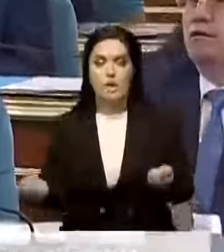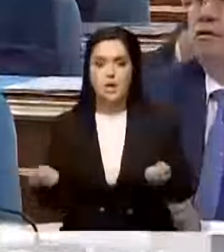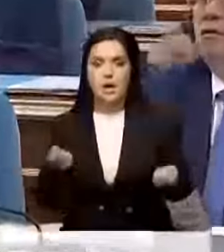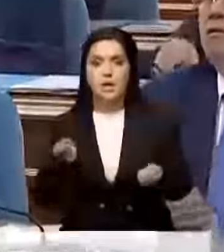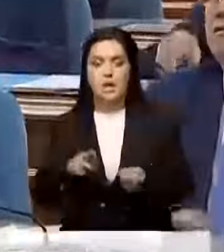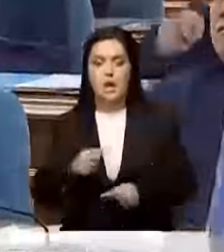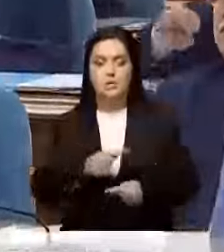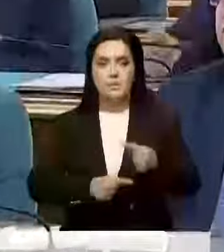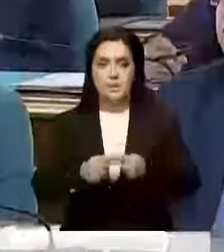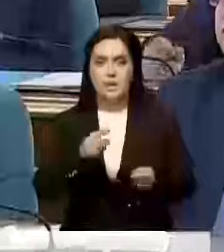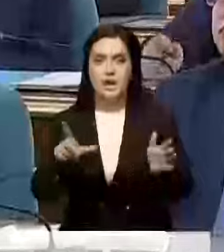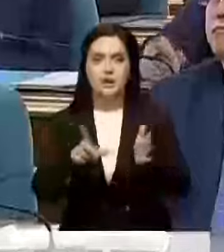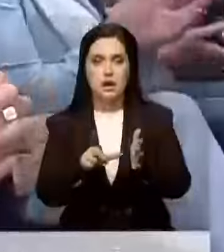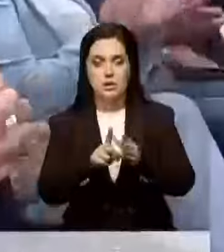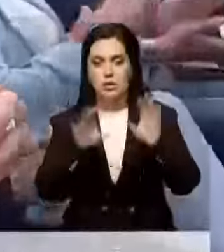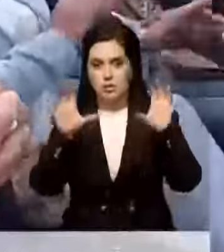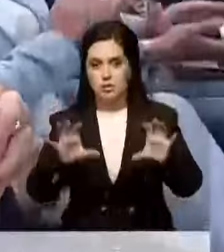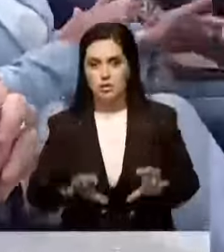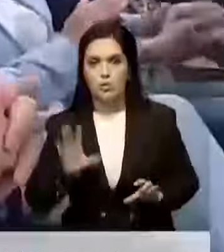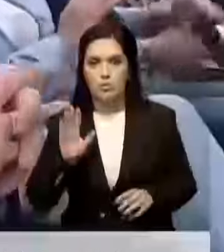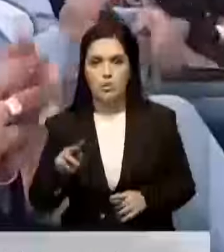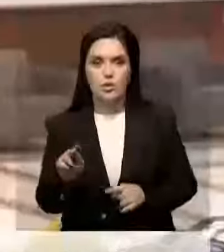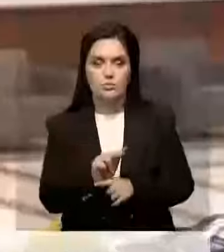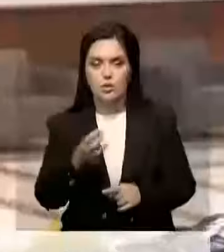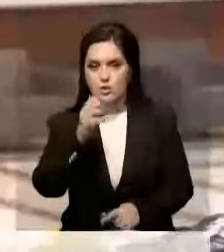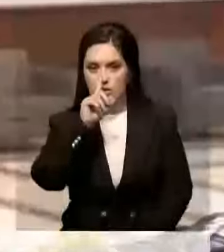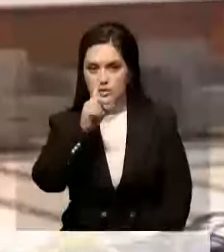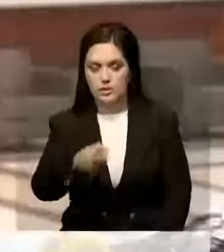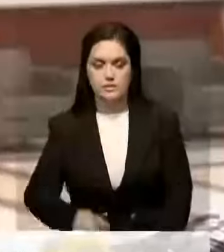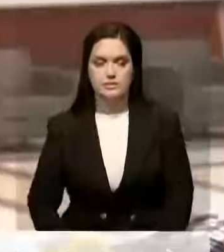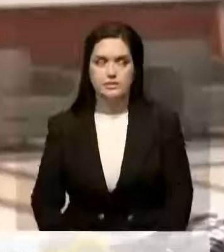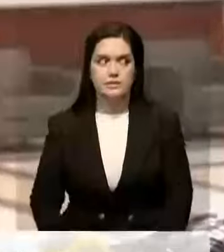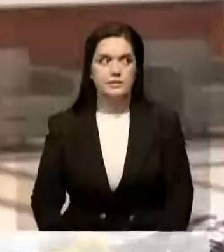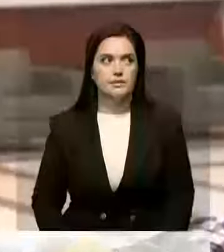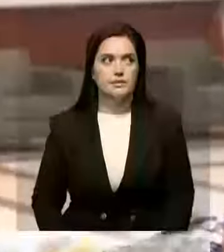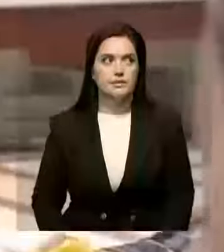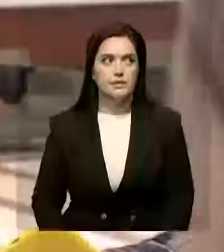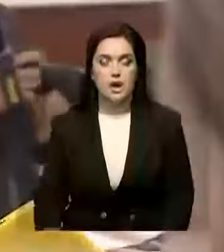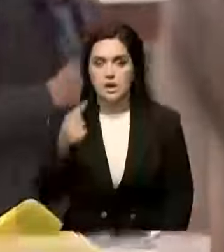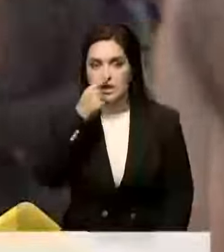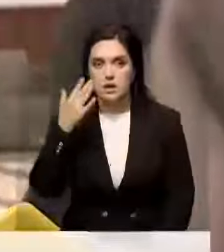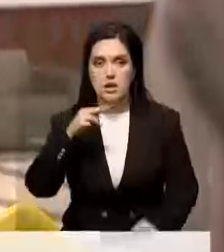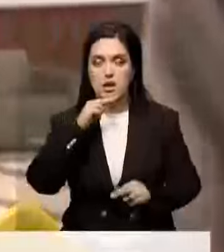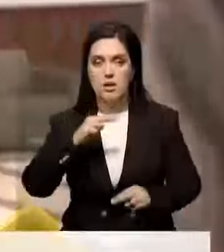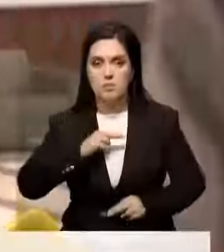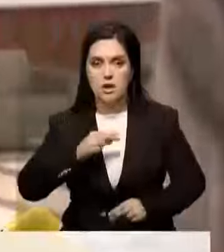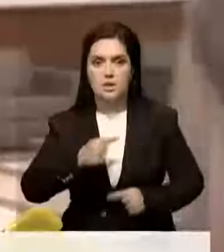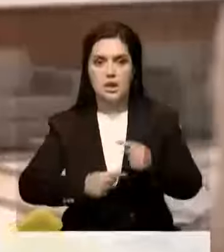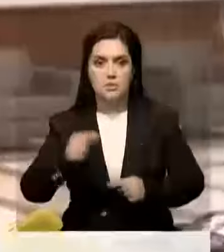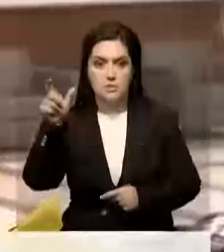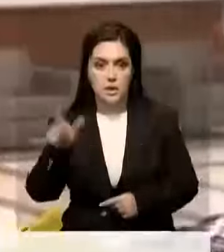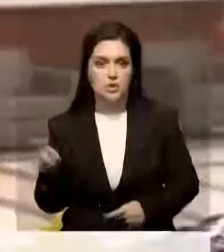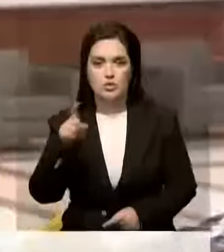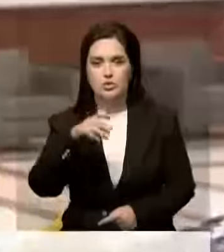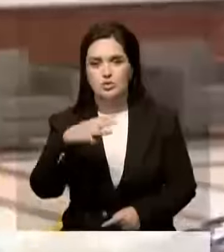для бизнеса. Налоговый кодекс будут дорабатывать еще около года. Ко мне вот недавно обратились предприниматели. 144 тенге они не оплатили, и